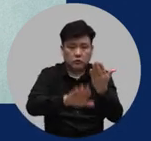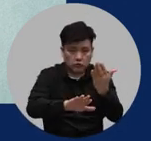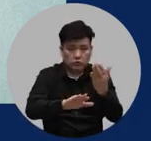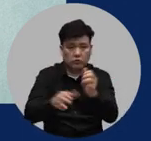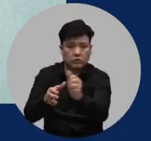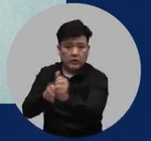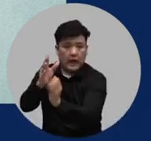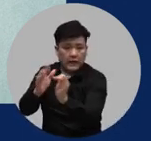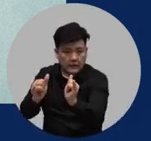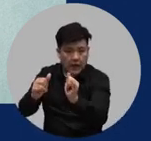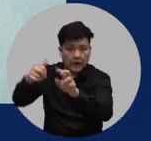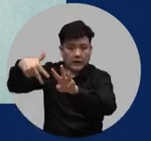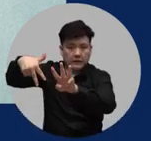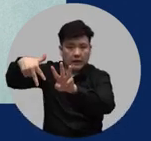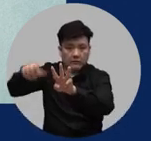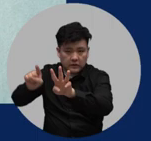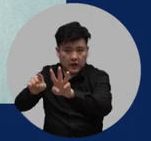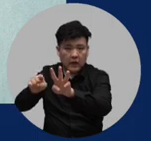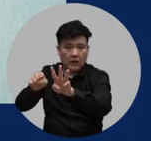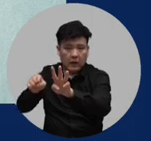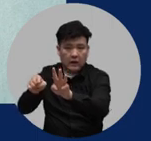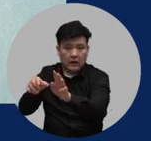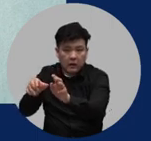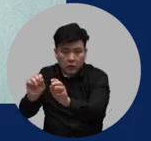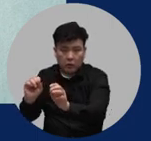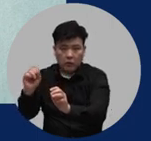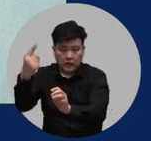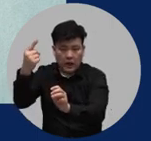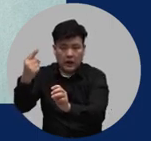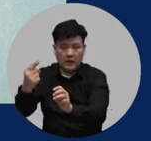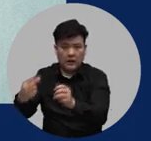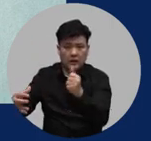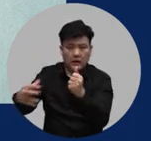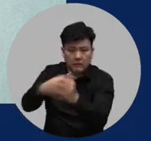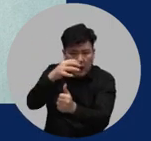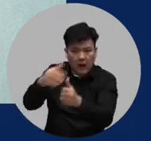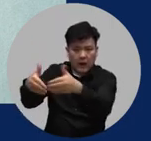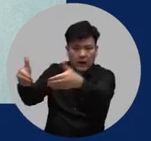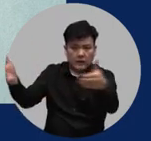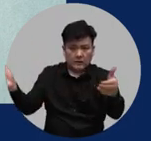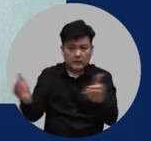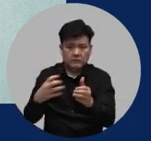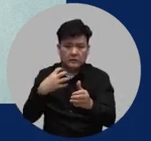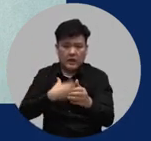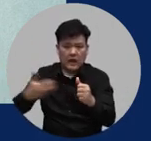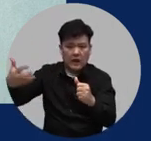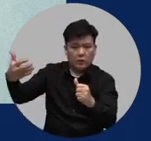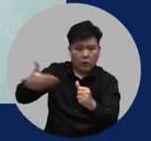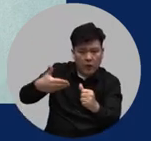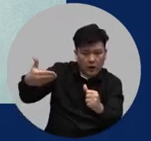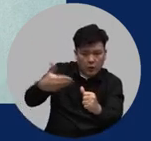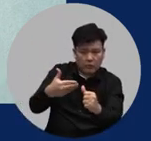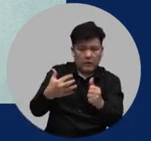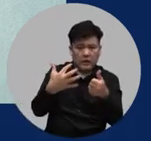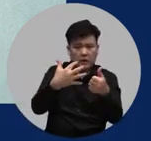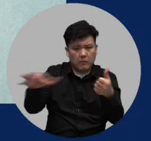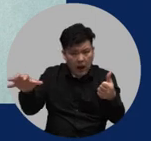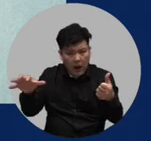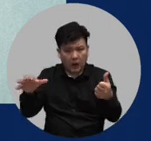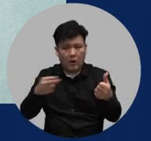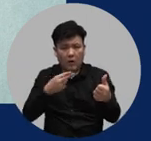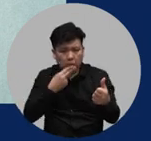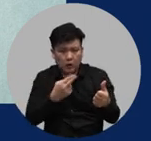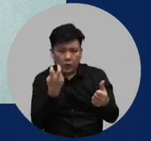행위자 또는 제3자에 의한 피해자에 대한 보복, 집단적 괴롭힘, 따돌림 등이 없도록 수시로 점검해야